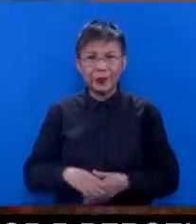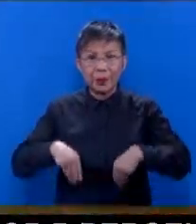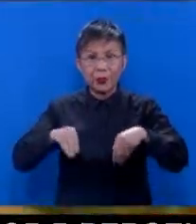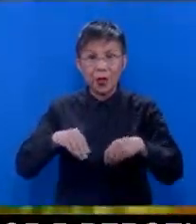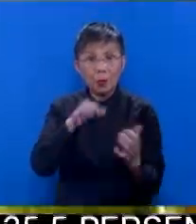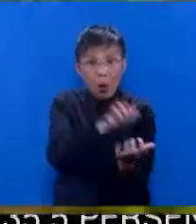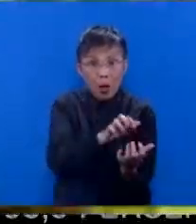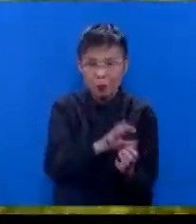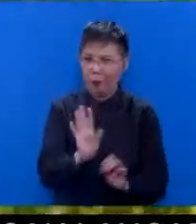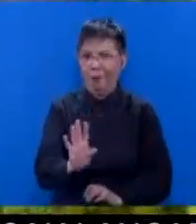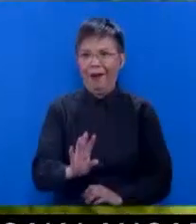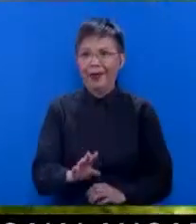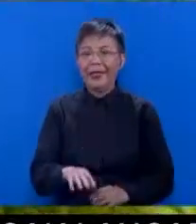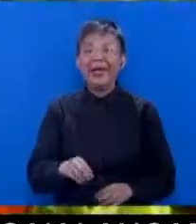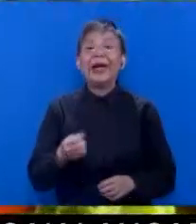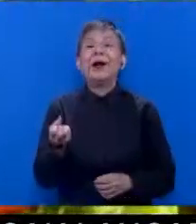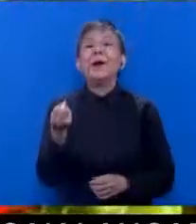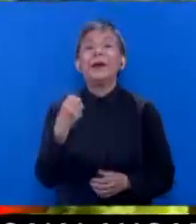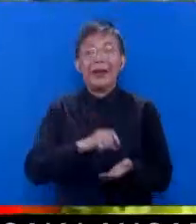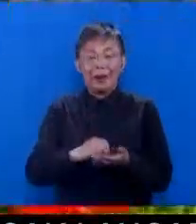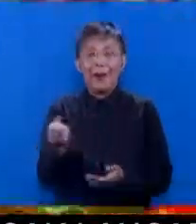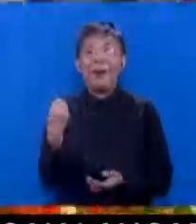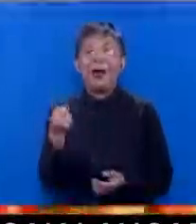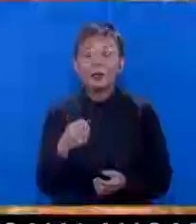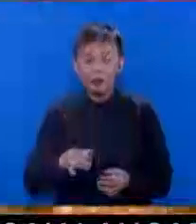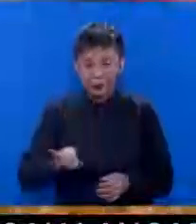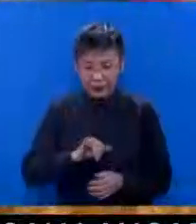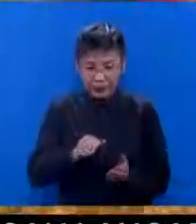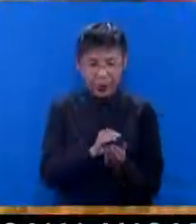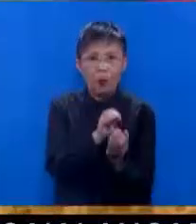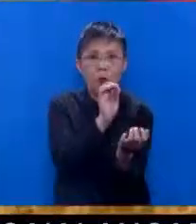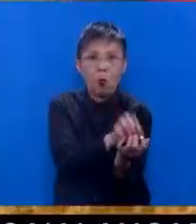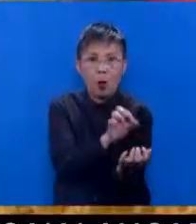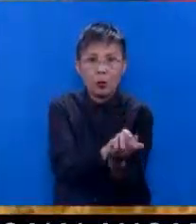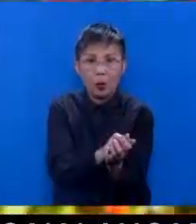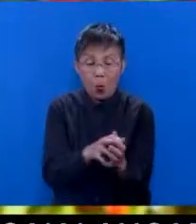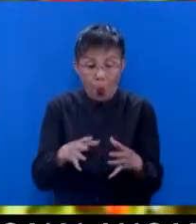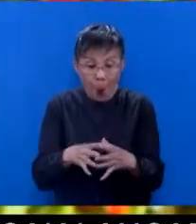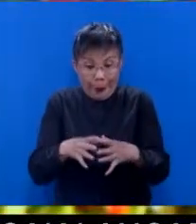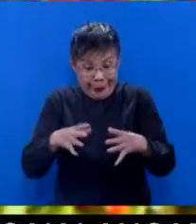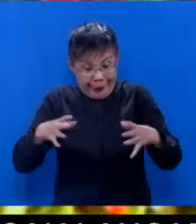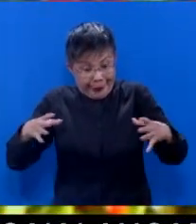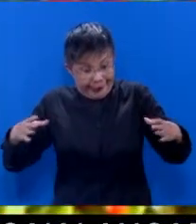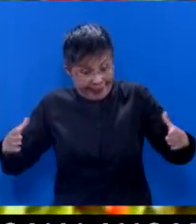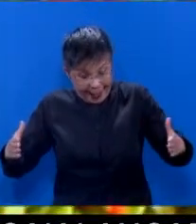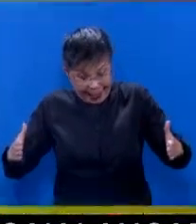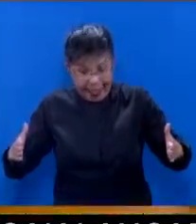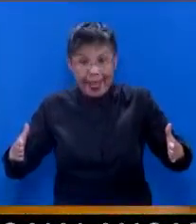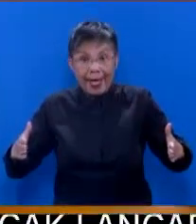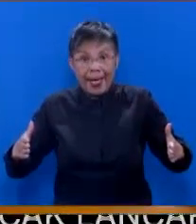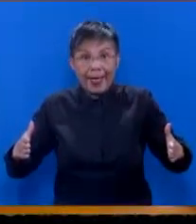Tapi baksonya yang berbentuk buaya. Ukurannya pun super jumbo.